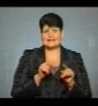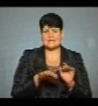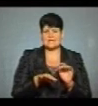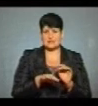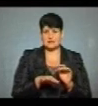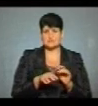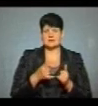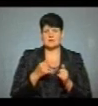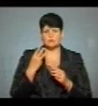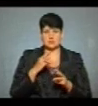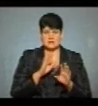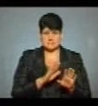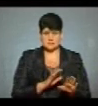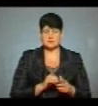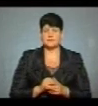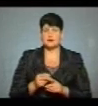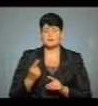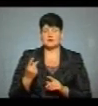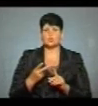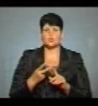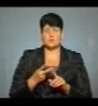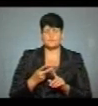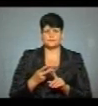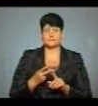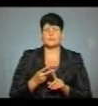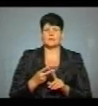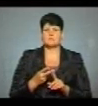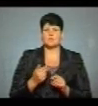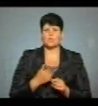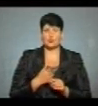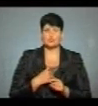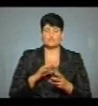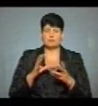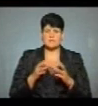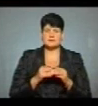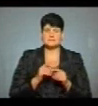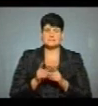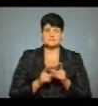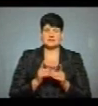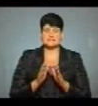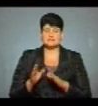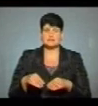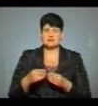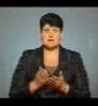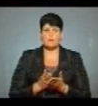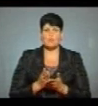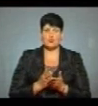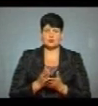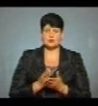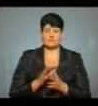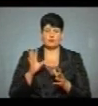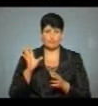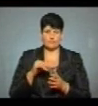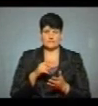для модернізації. Це перше. Друге, ми хочемо, в принципі, змінити систему надання послуг за всім